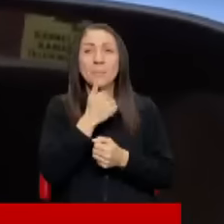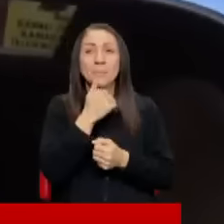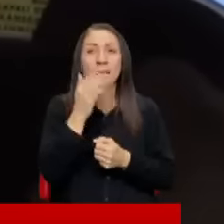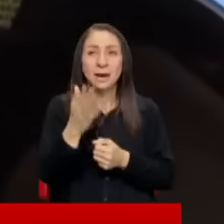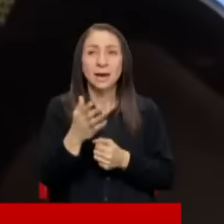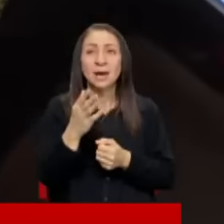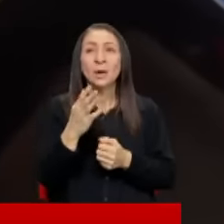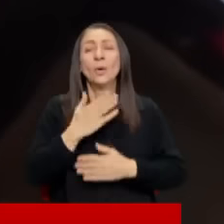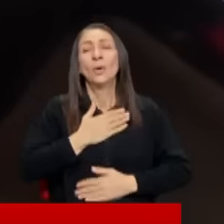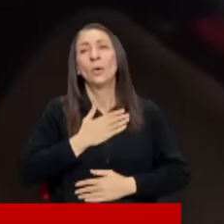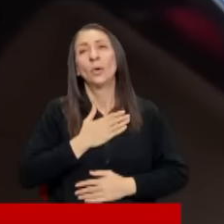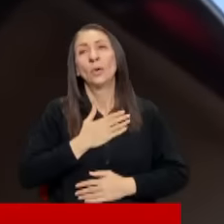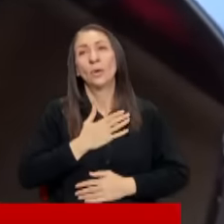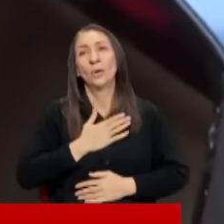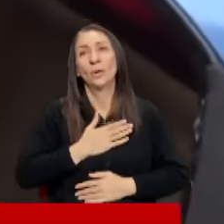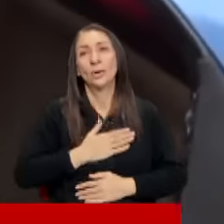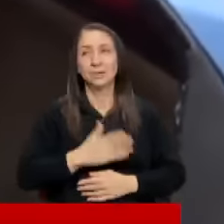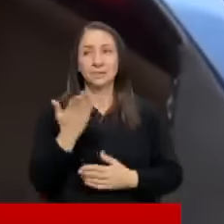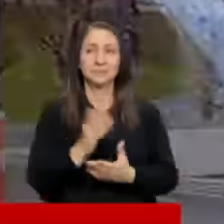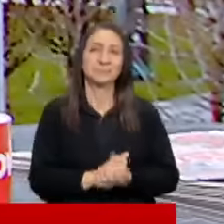Barutçu derin bir oh çekti.